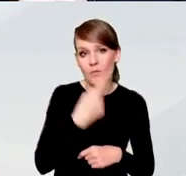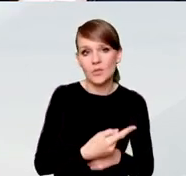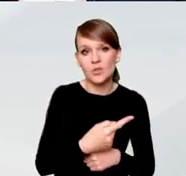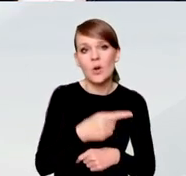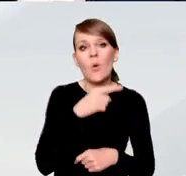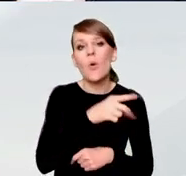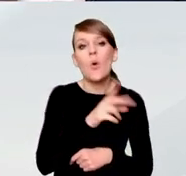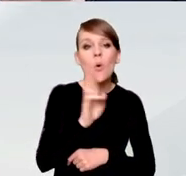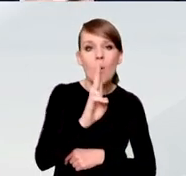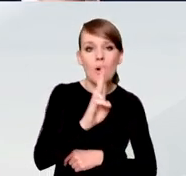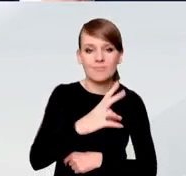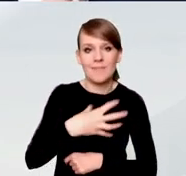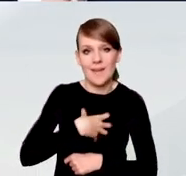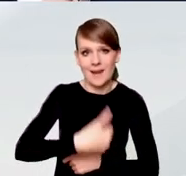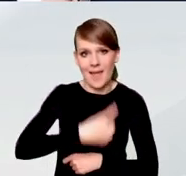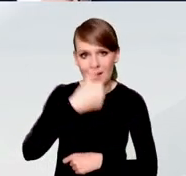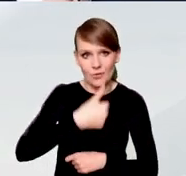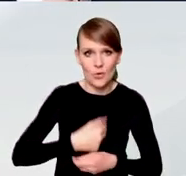rektor.